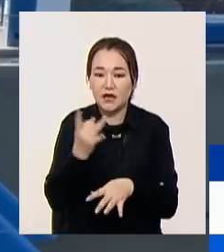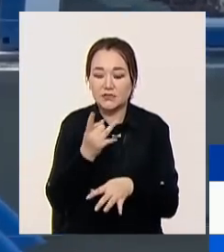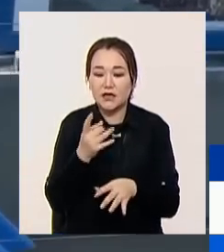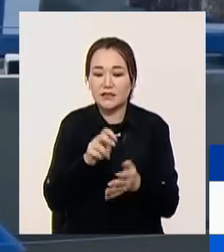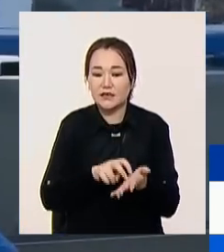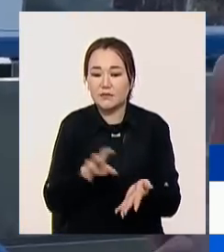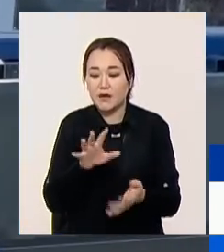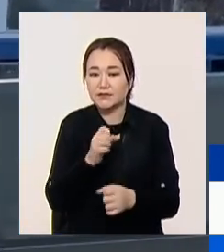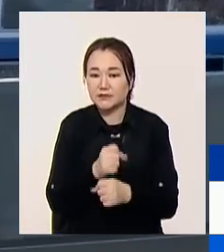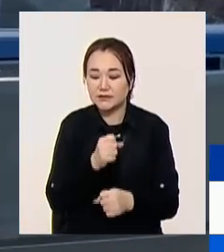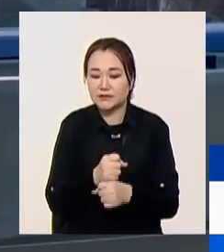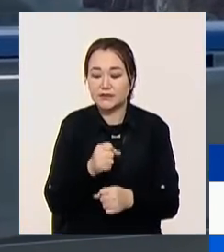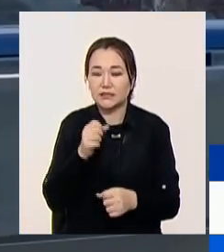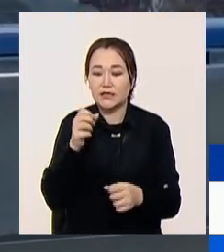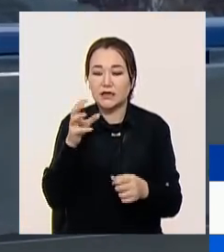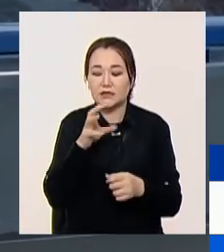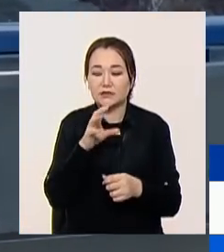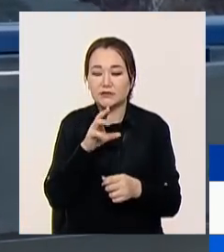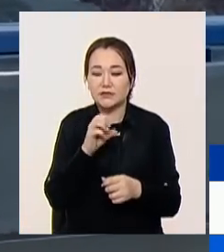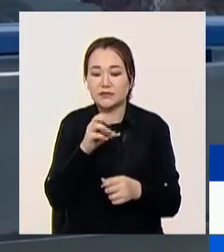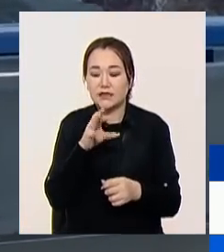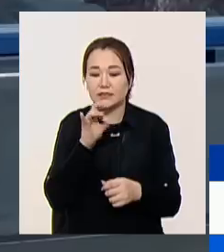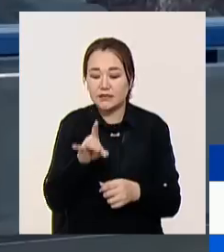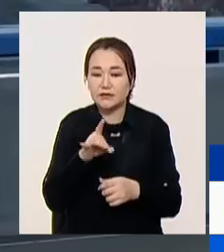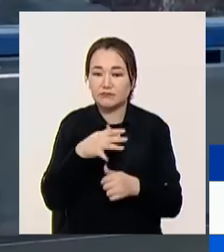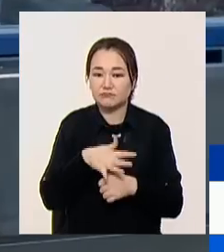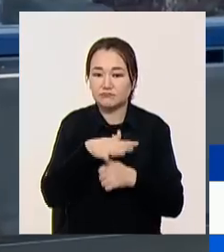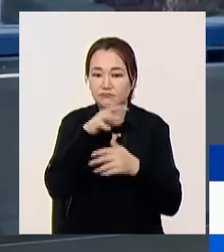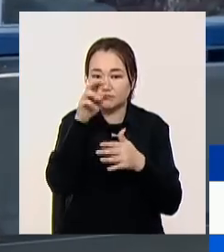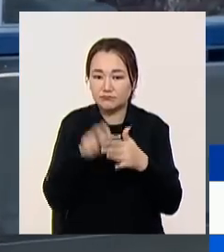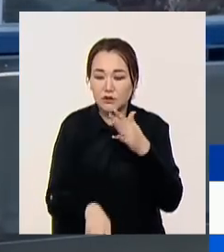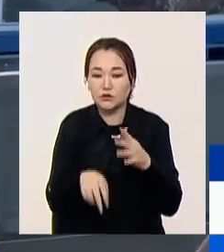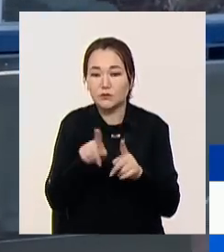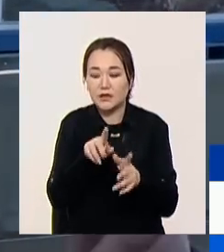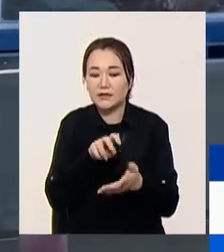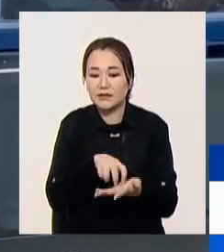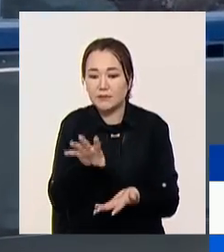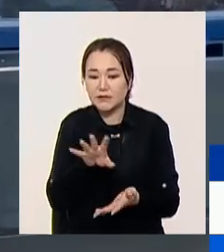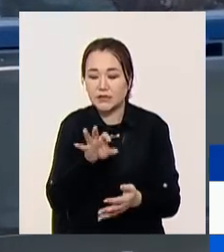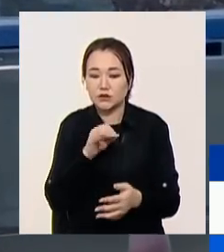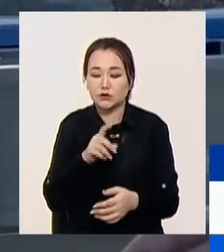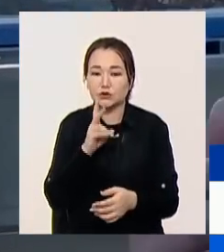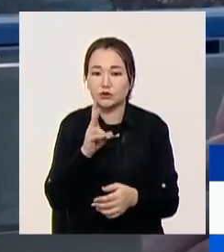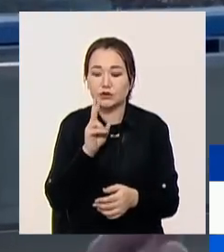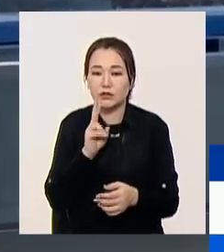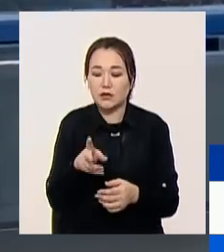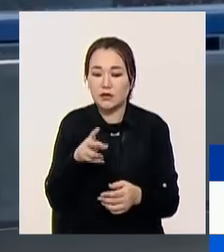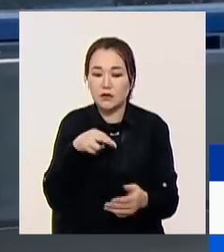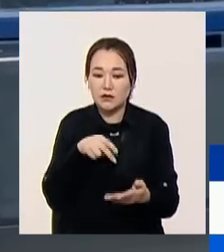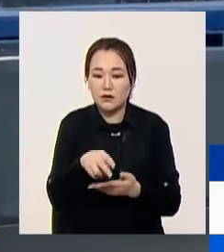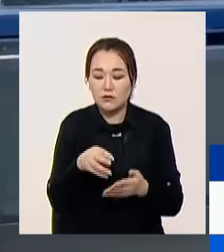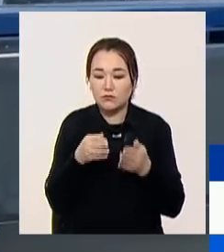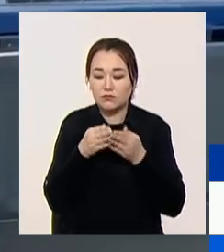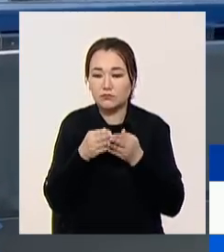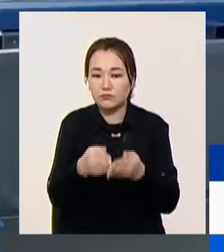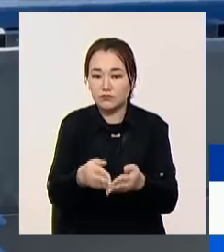не боялся десантировать, производить десантирование с вертолета, не боялся подходить к судну под